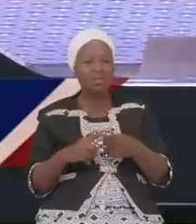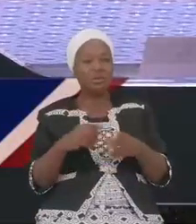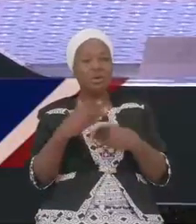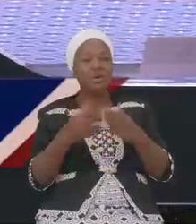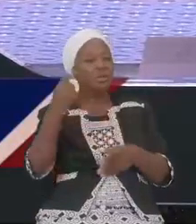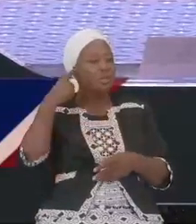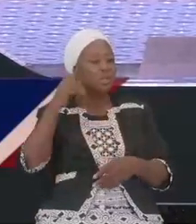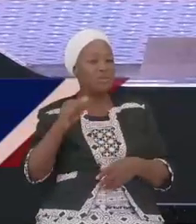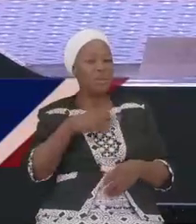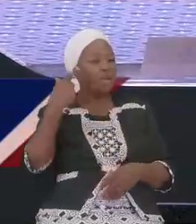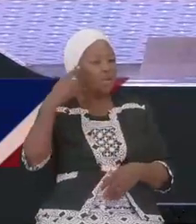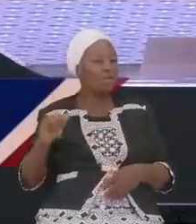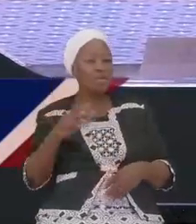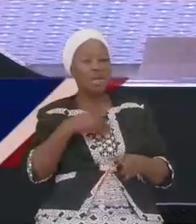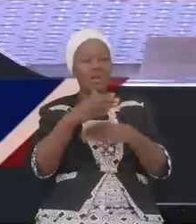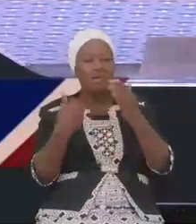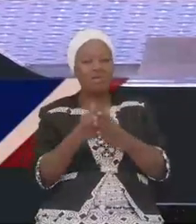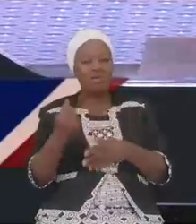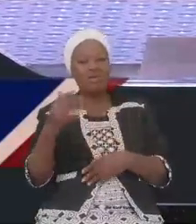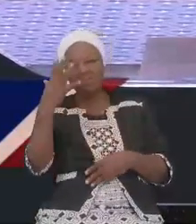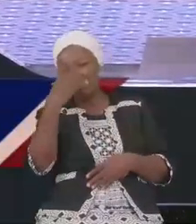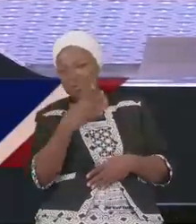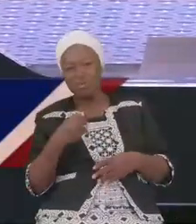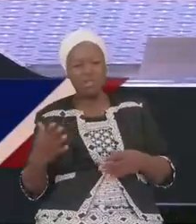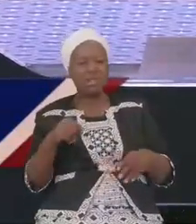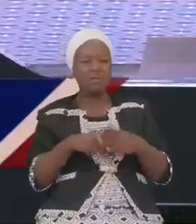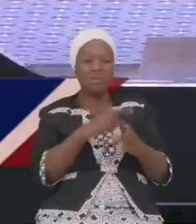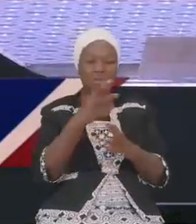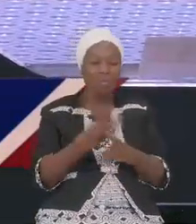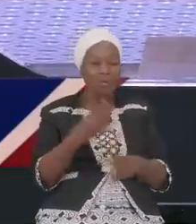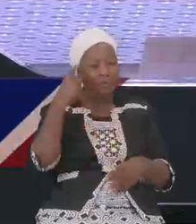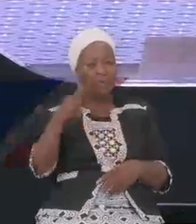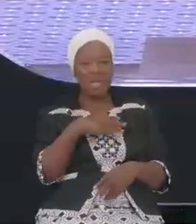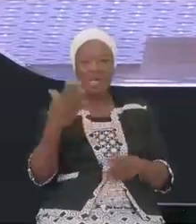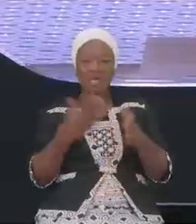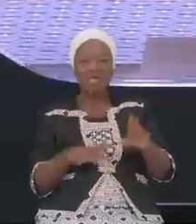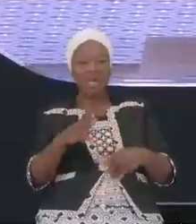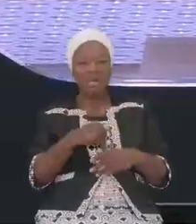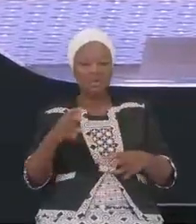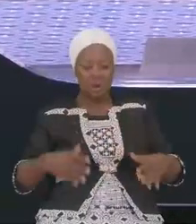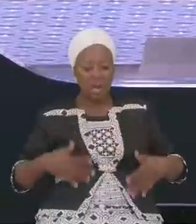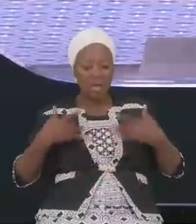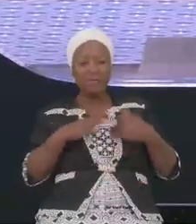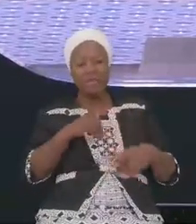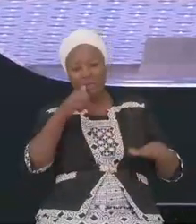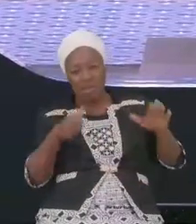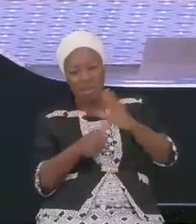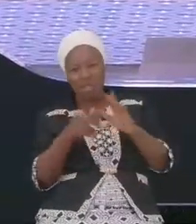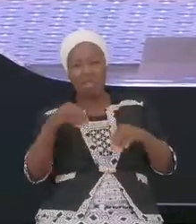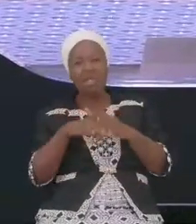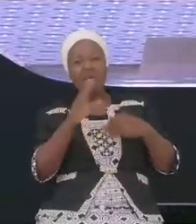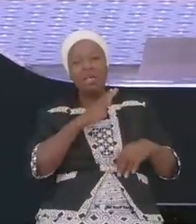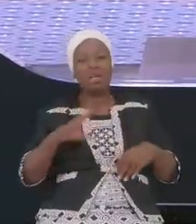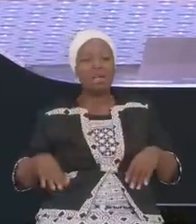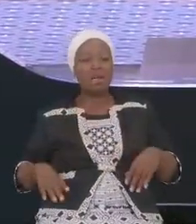l'or, à l'argent et aux choses brillantes du monde, car vous êtes mort et votre vie est cachée avec Christ en Dieu.